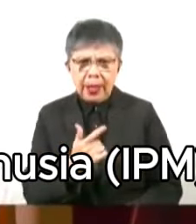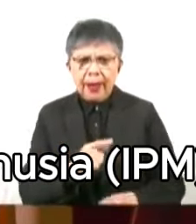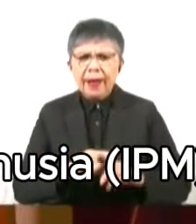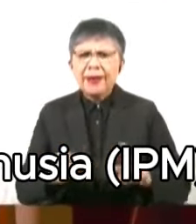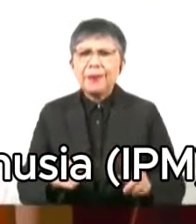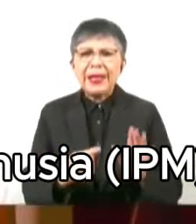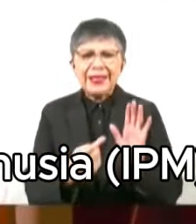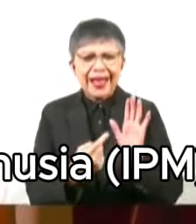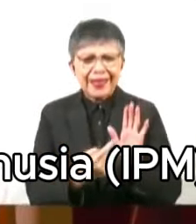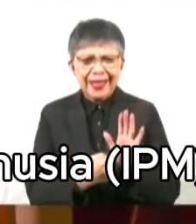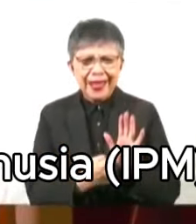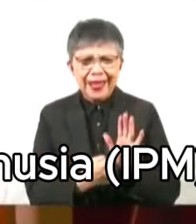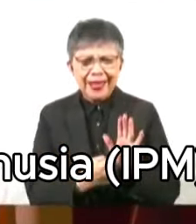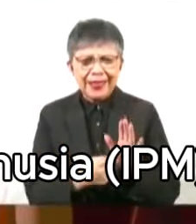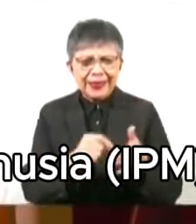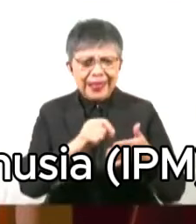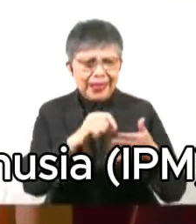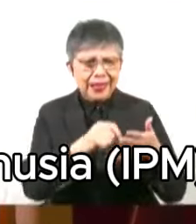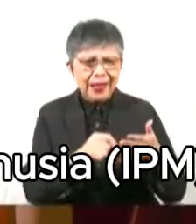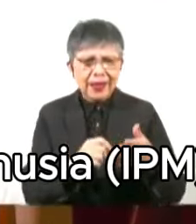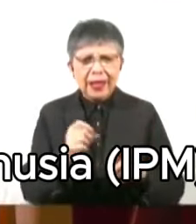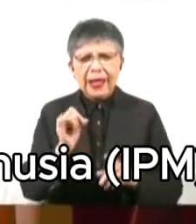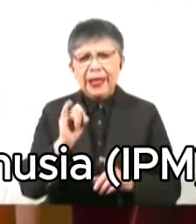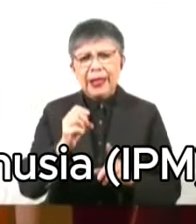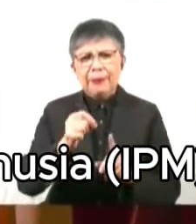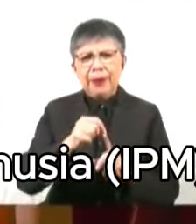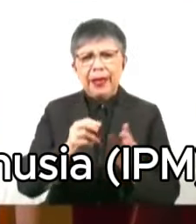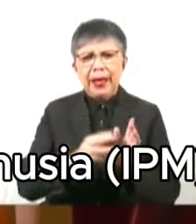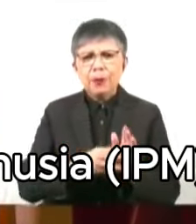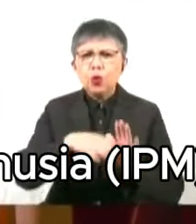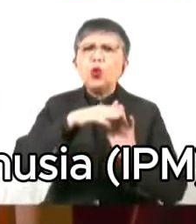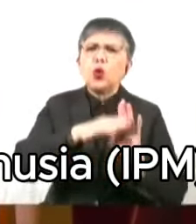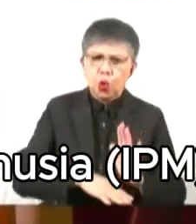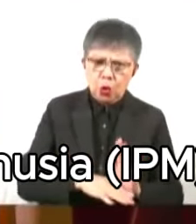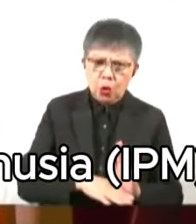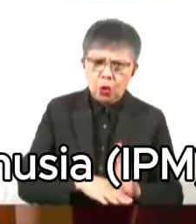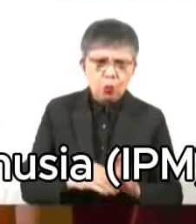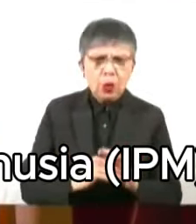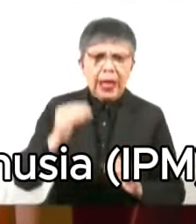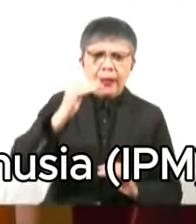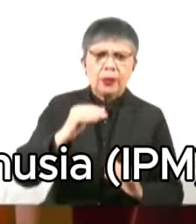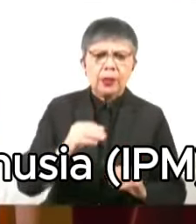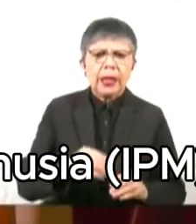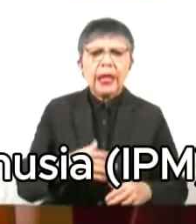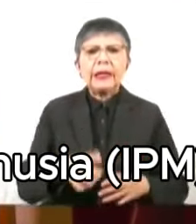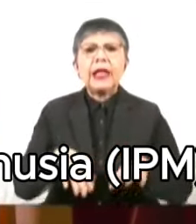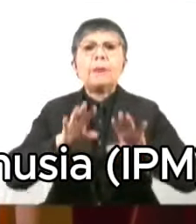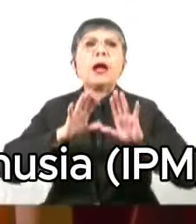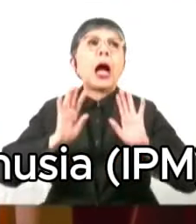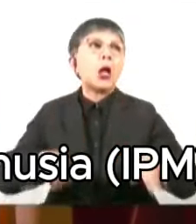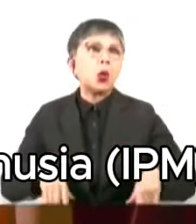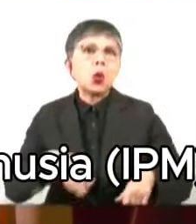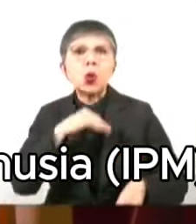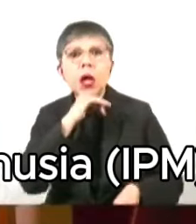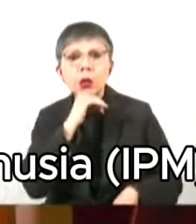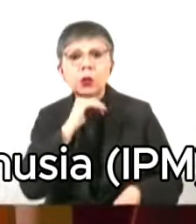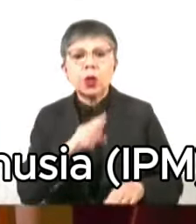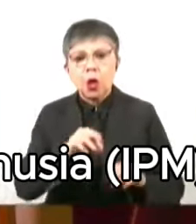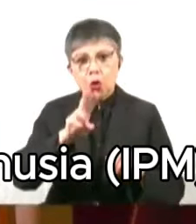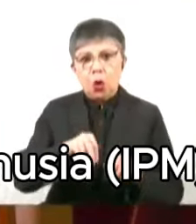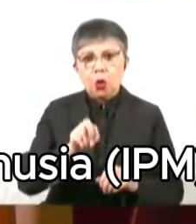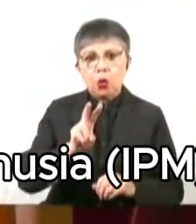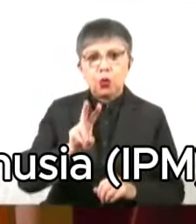tapi saya lihat catatan IPM turun bukannya naik tingkat pengangguran terbukanya hanya turun